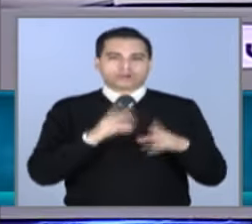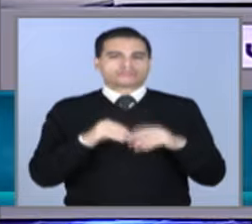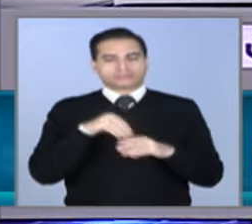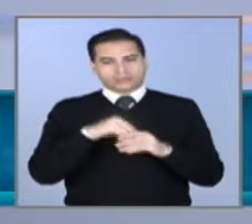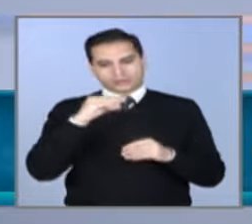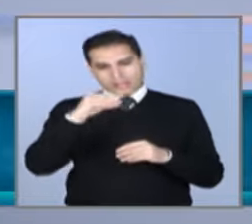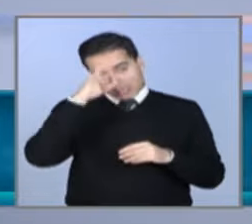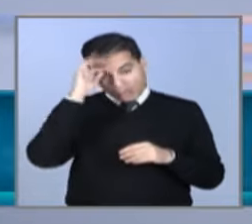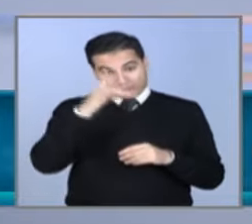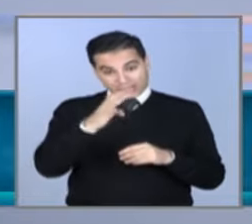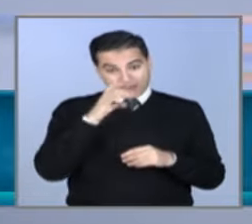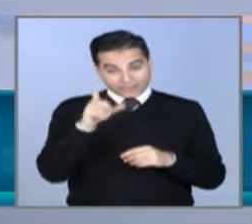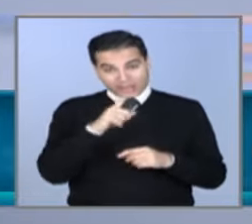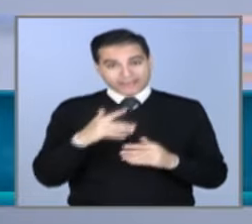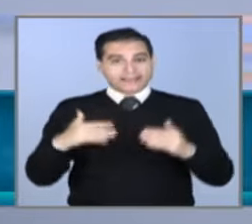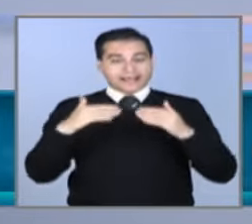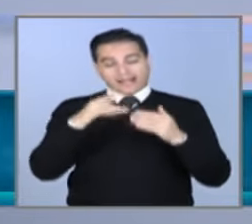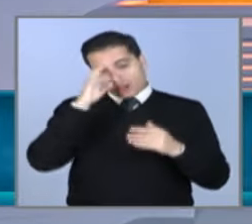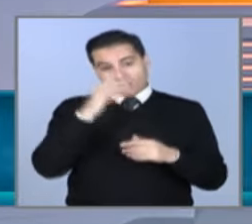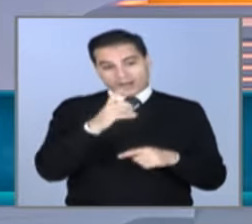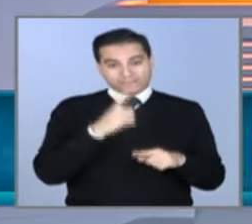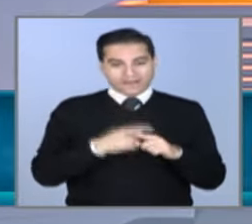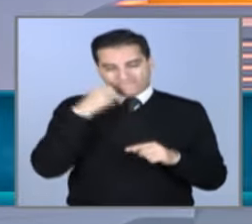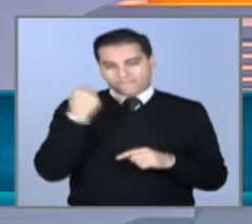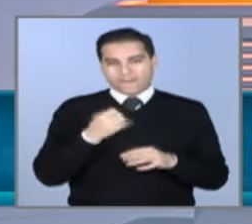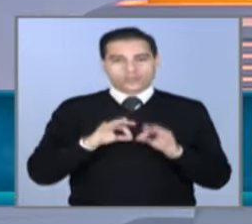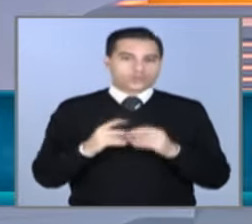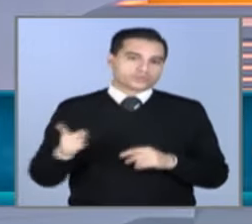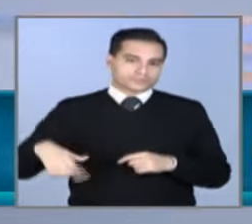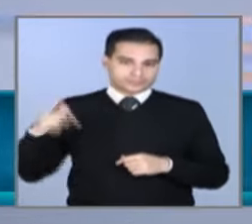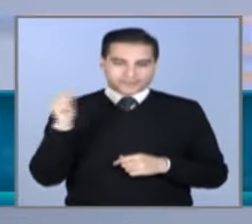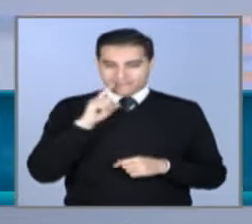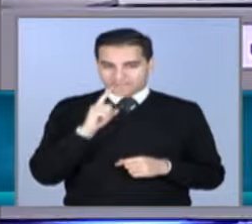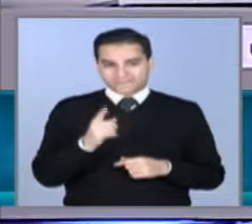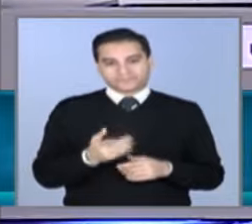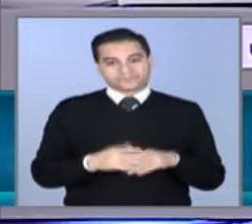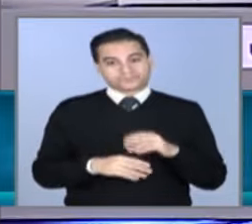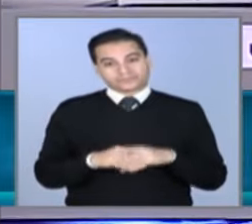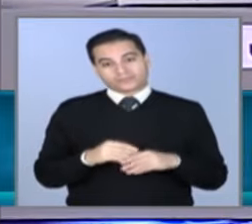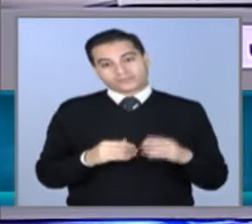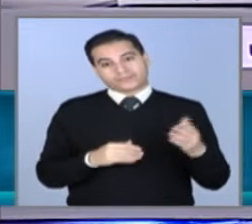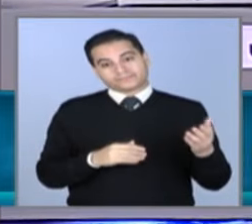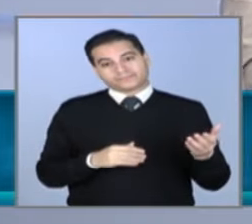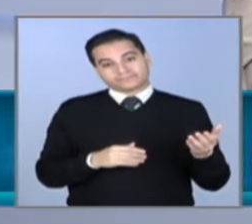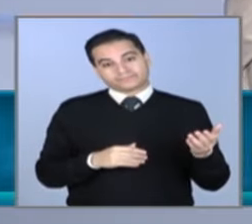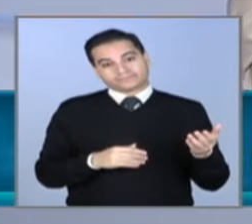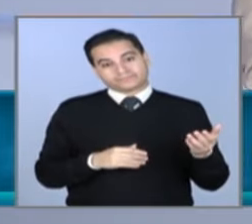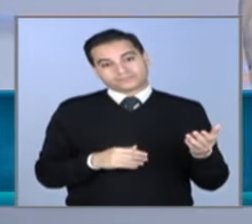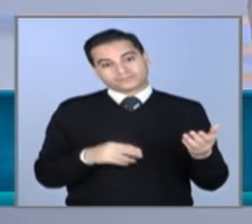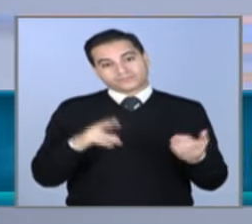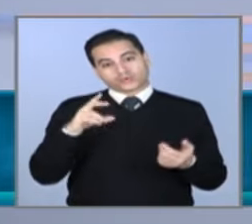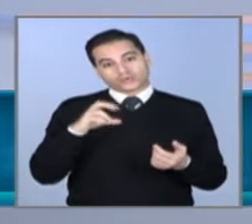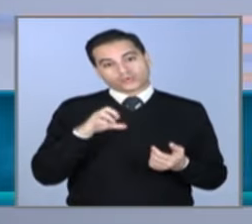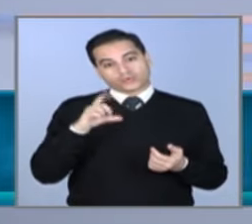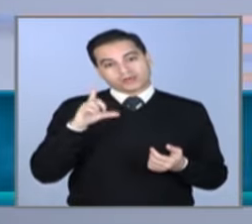لو إجابتك صح اتعدلتي، لو إجابتك غلط ألف مبروك لعيلة علي إلى دور الثمانية. ليه تولستوي؟